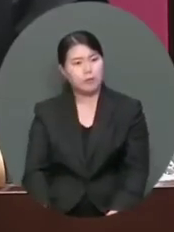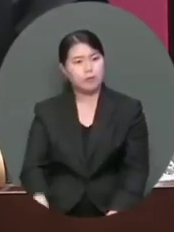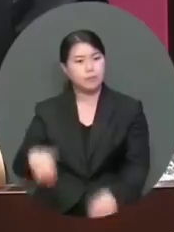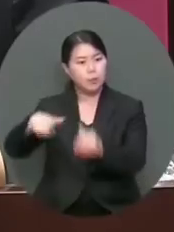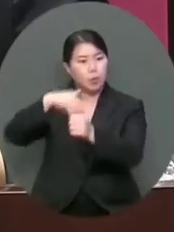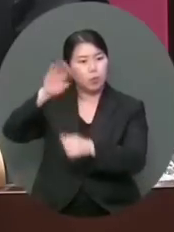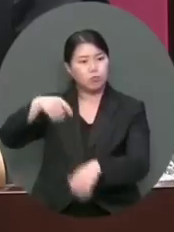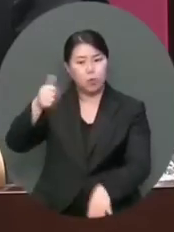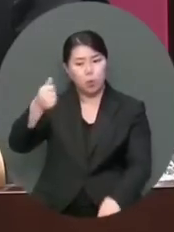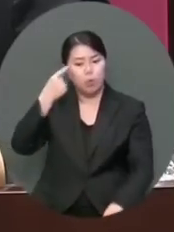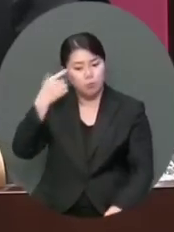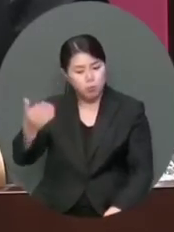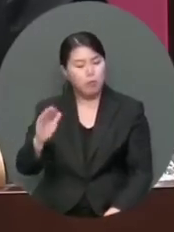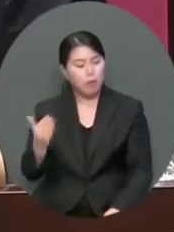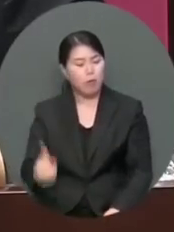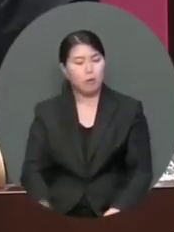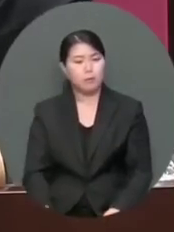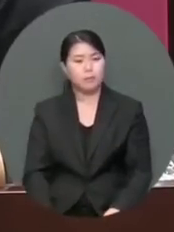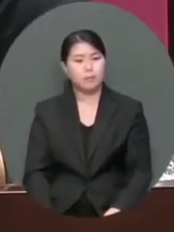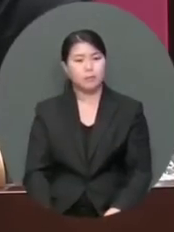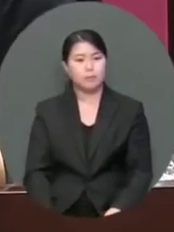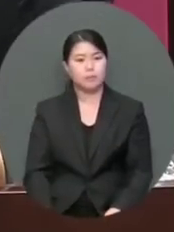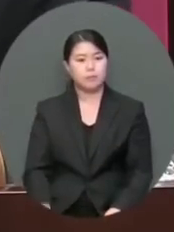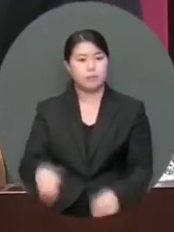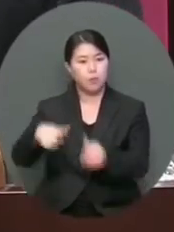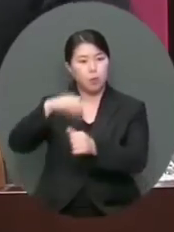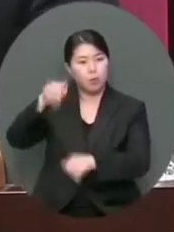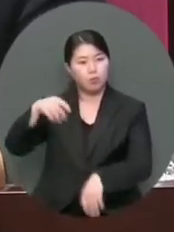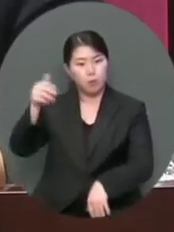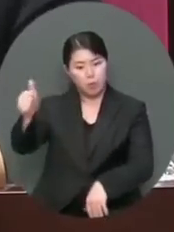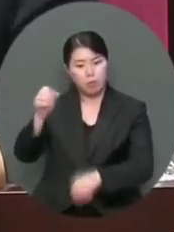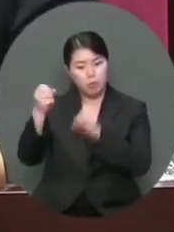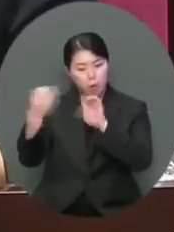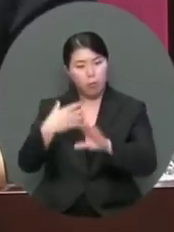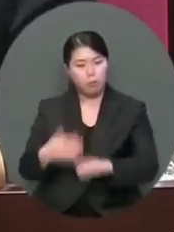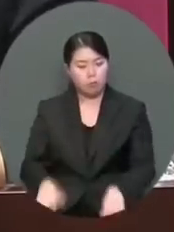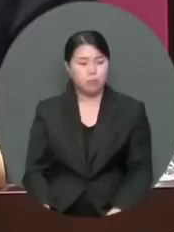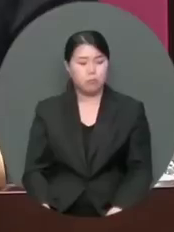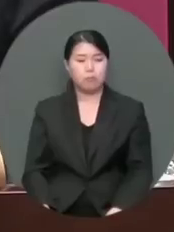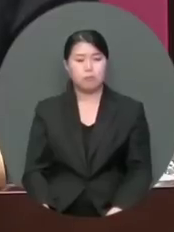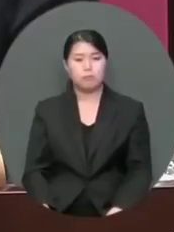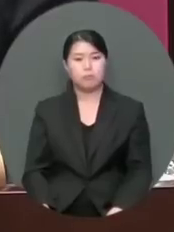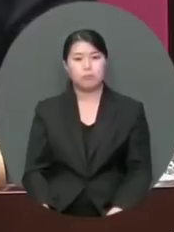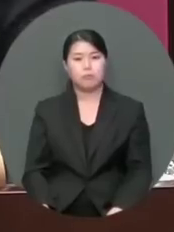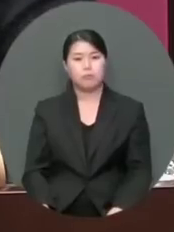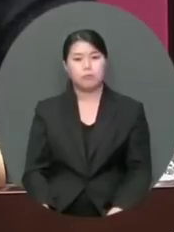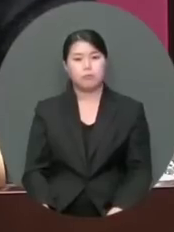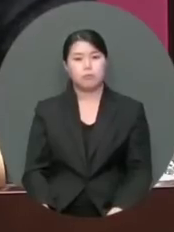환경부 장관께 한번 여쭤보십시오. 필요하시면 제가 환경부 장관으로 하여금 답변 드리겠습니다.